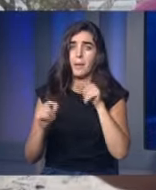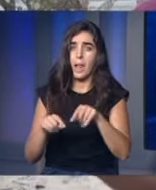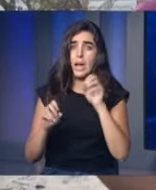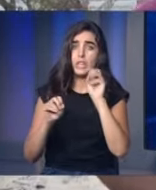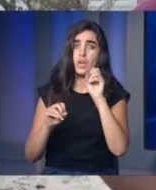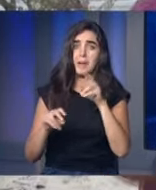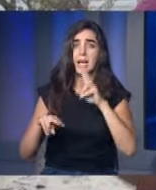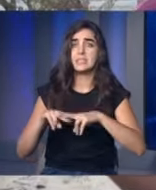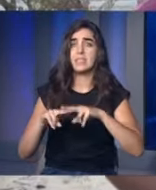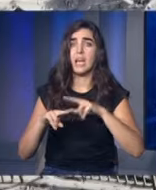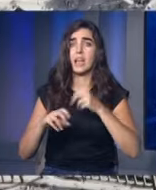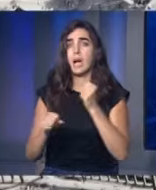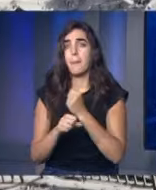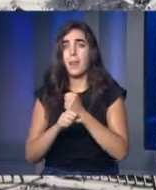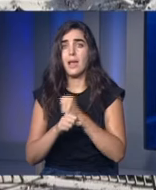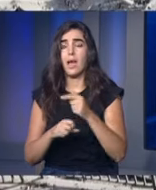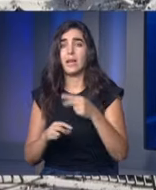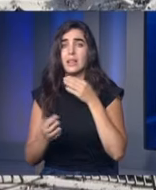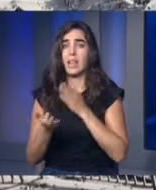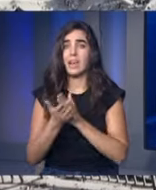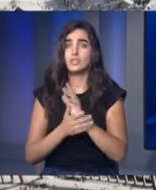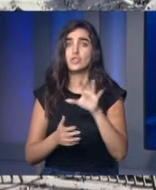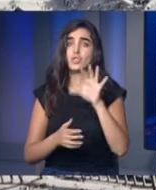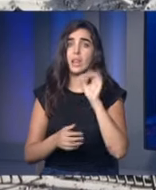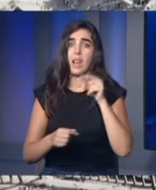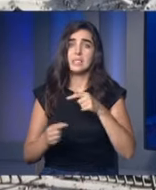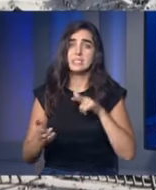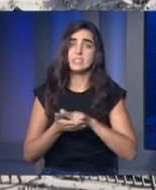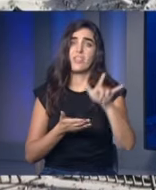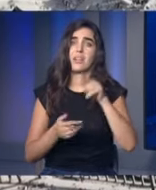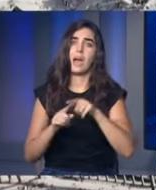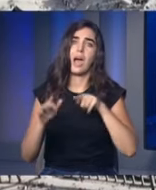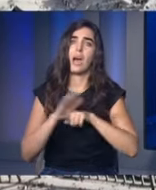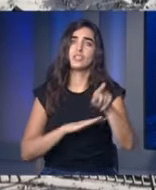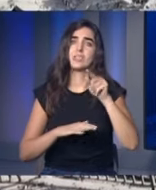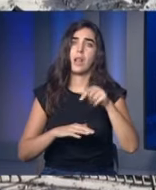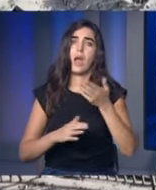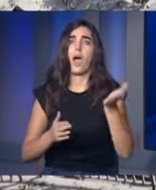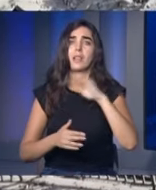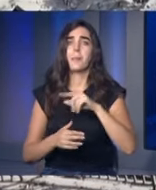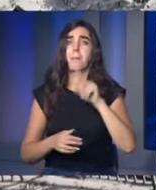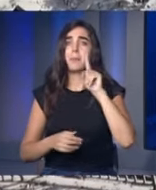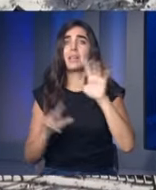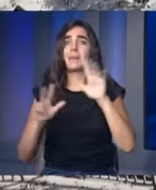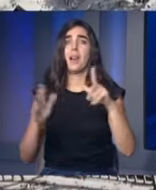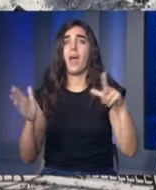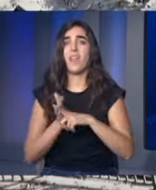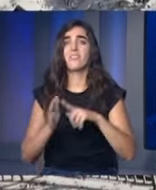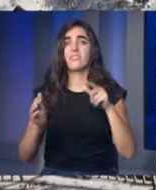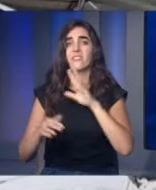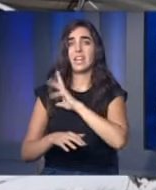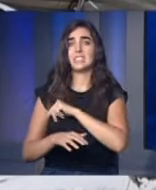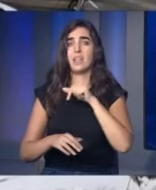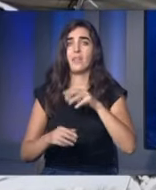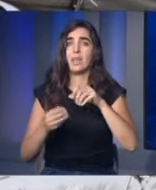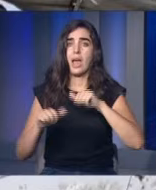لمكان آمن اضربنا فيه. إشارة إلى أن العملية الإسرائيلية الجديدة أسفرت عن تهجير ما لا يقل عن 180 ألف